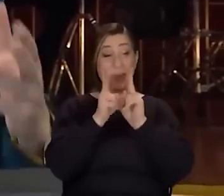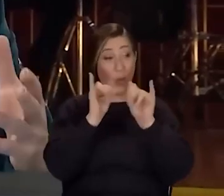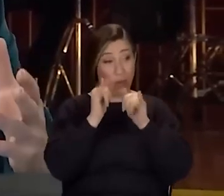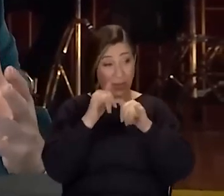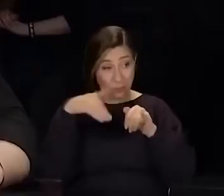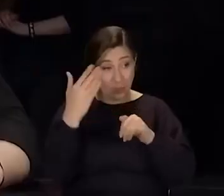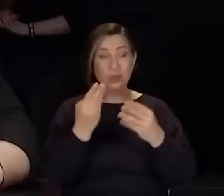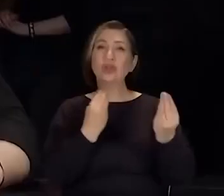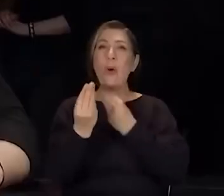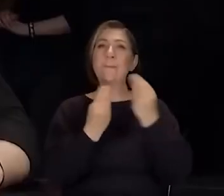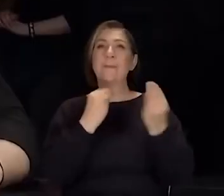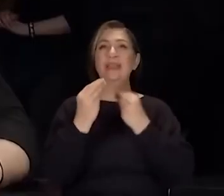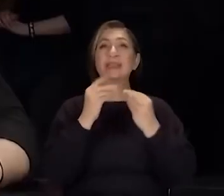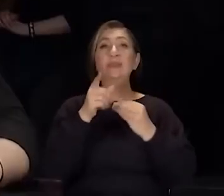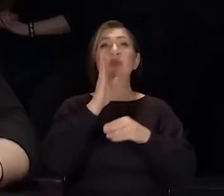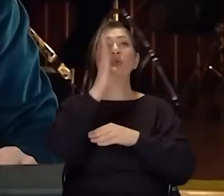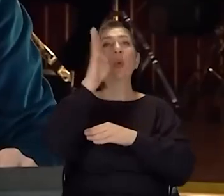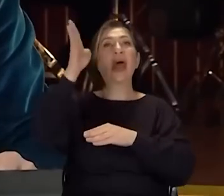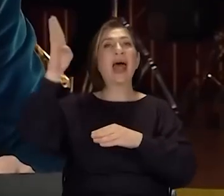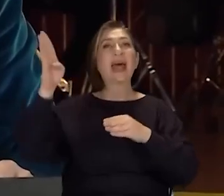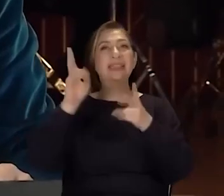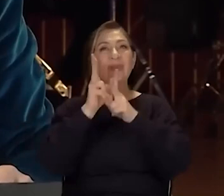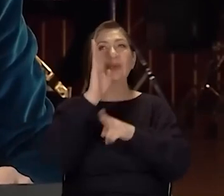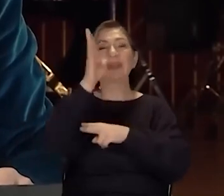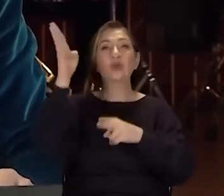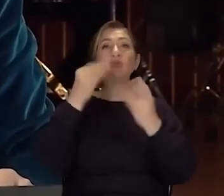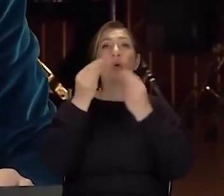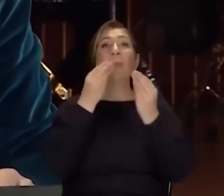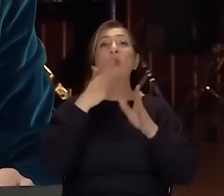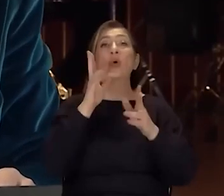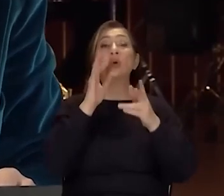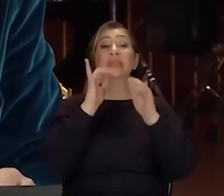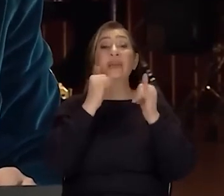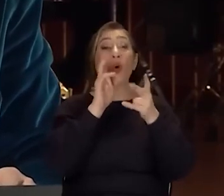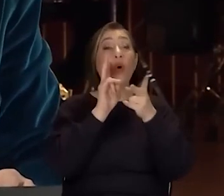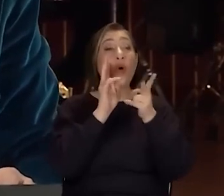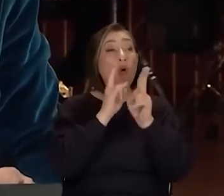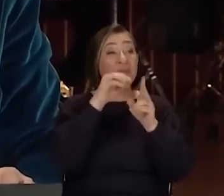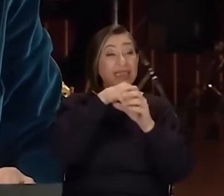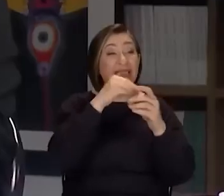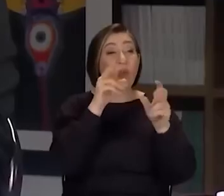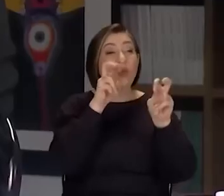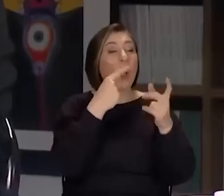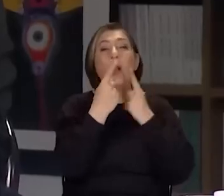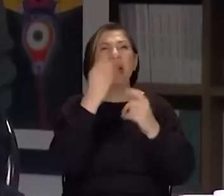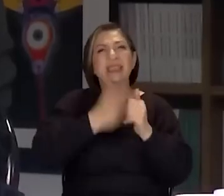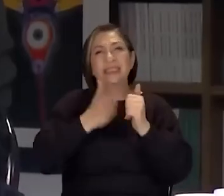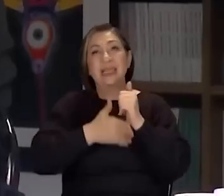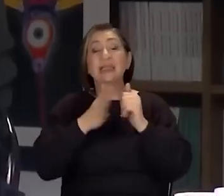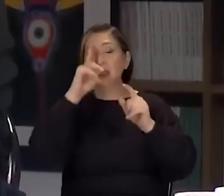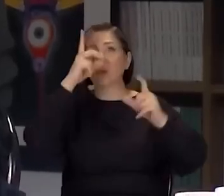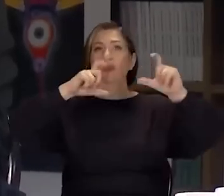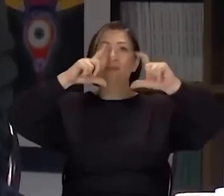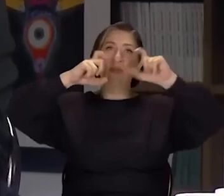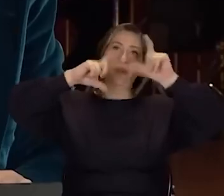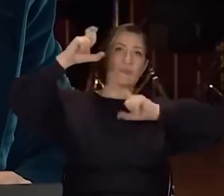oyundan sonra sohbet edebilme. Çünkü şimdi turnelerde falan sohbet etmek yok. Oyun tabii. konusunda konuşmak da yok. Tabii. Sadece